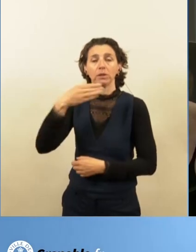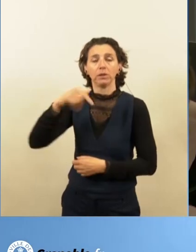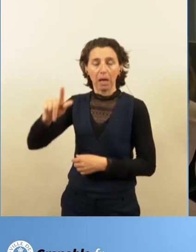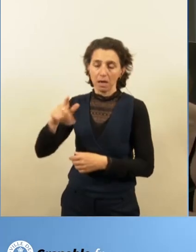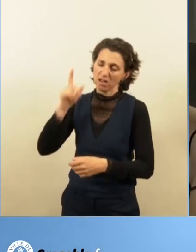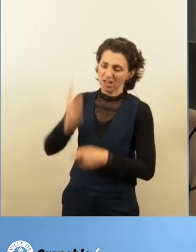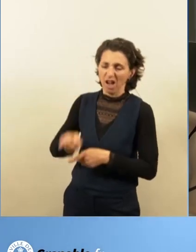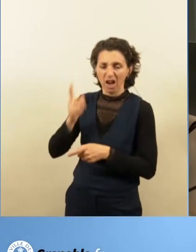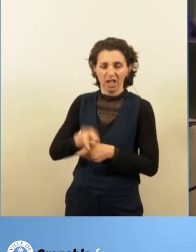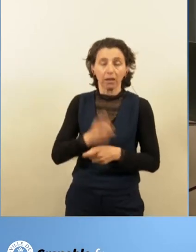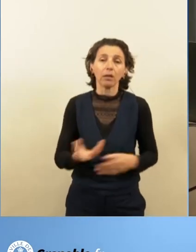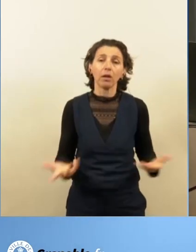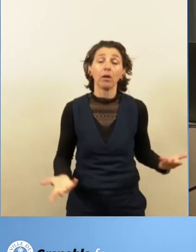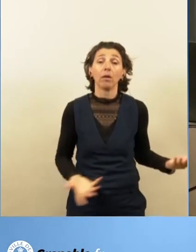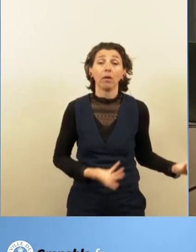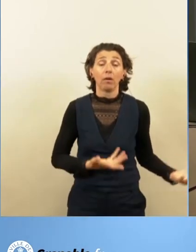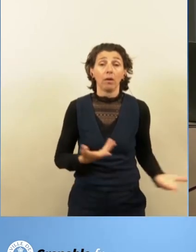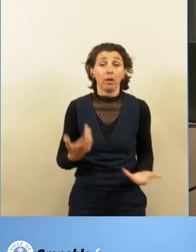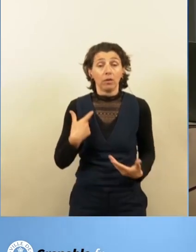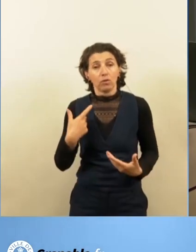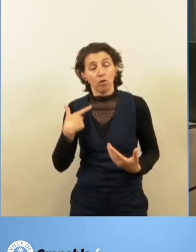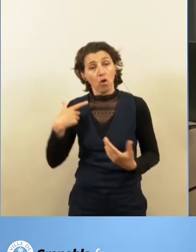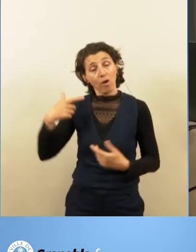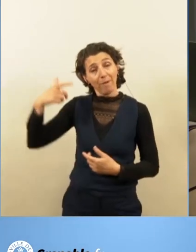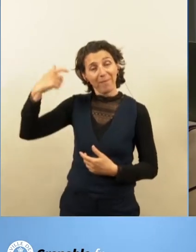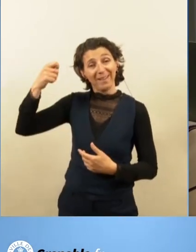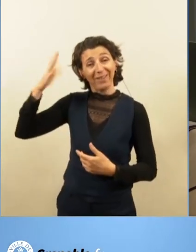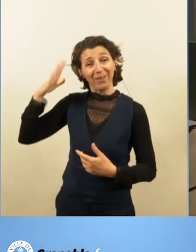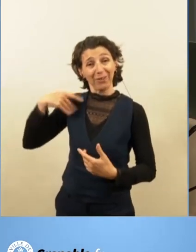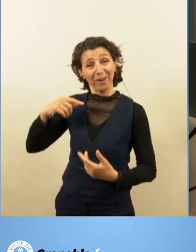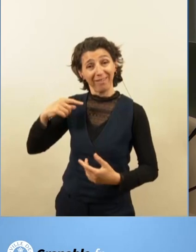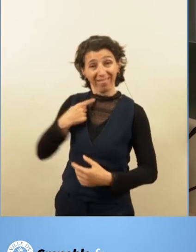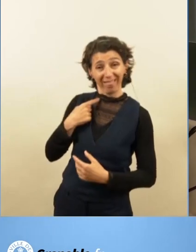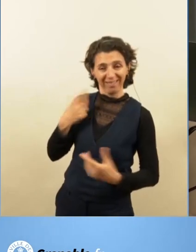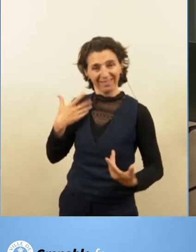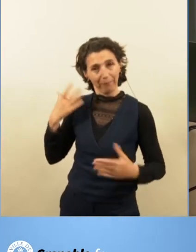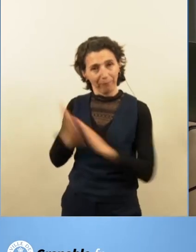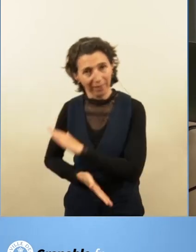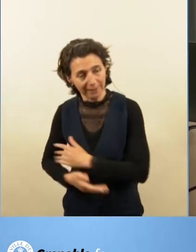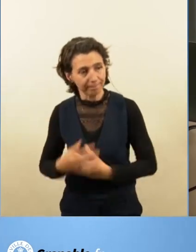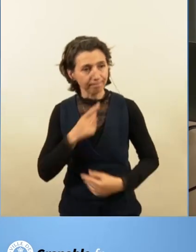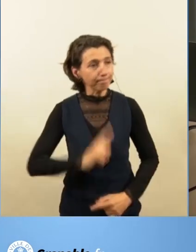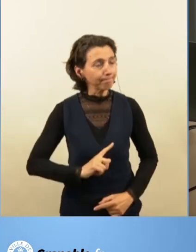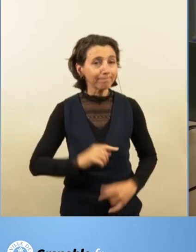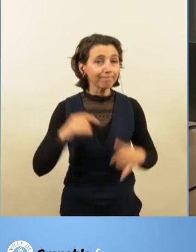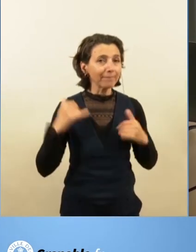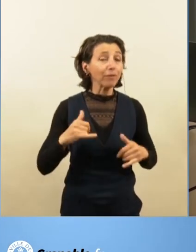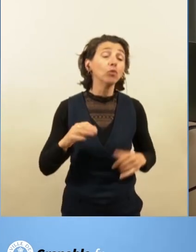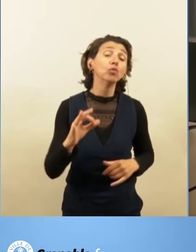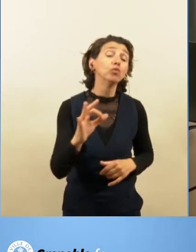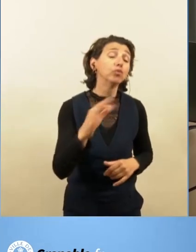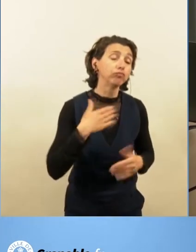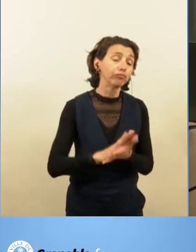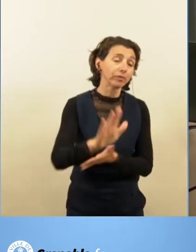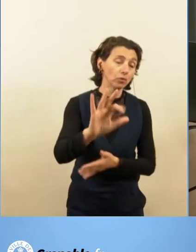à digérer la perte de la présidence du smile et oui si si je vous assure que oui et là